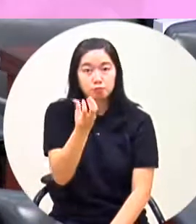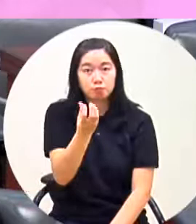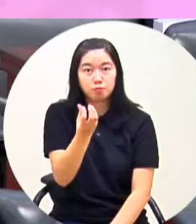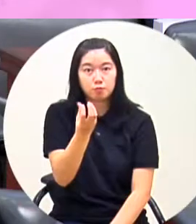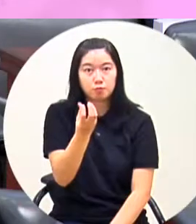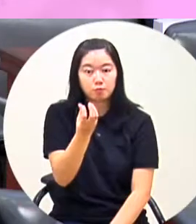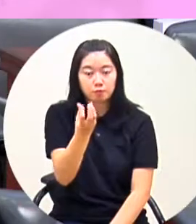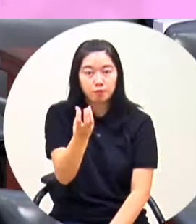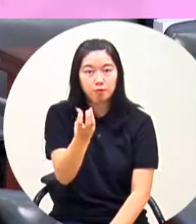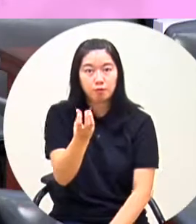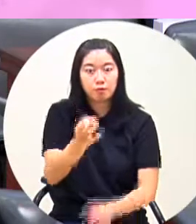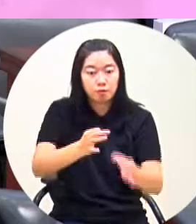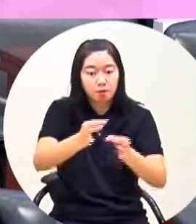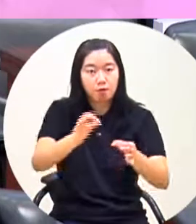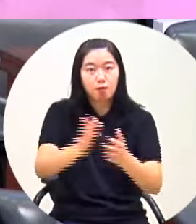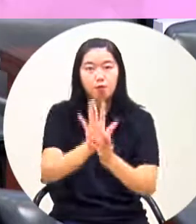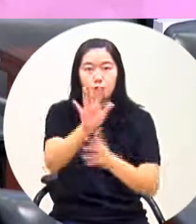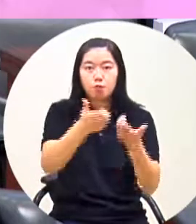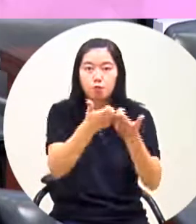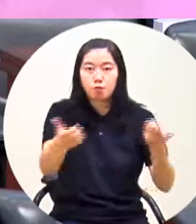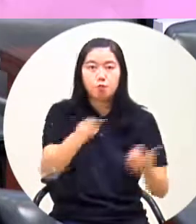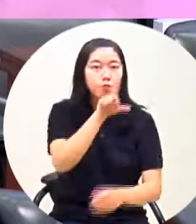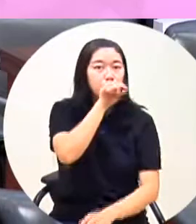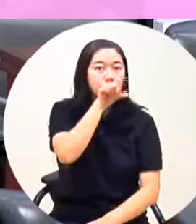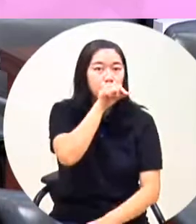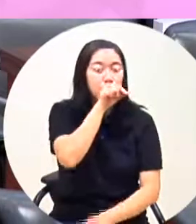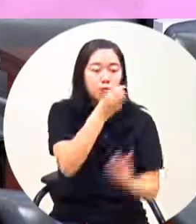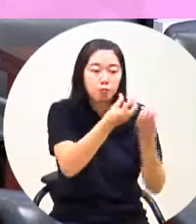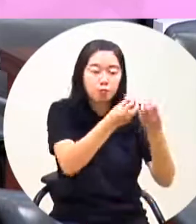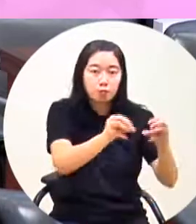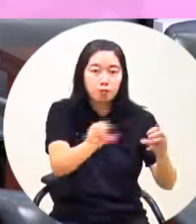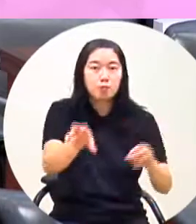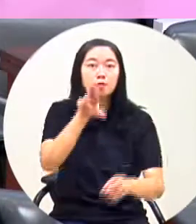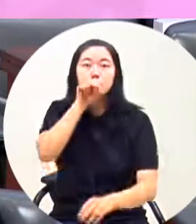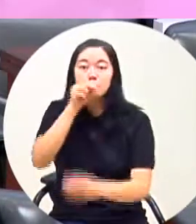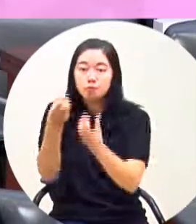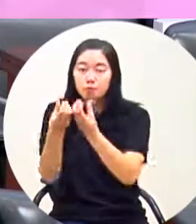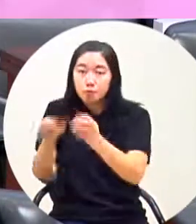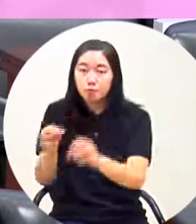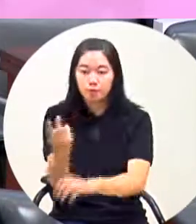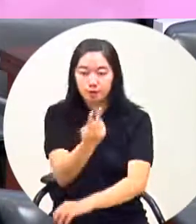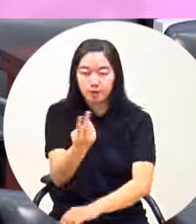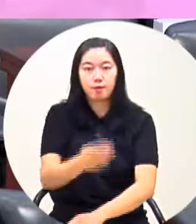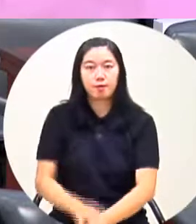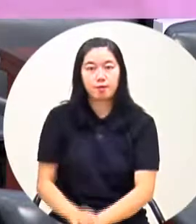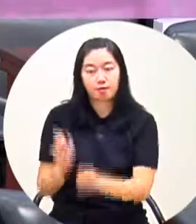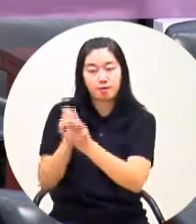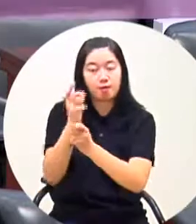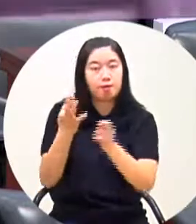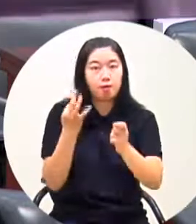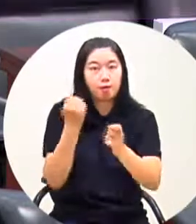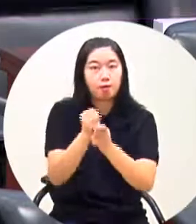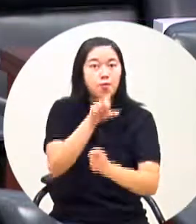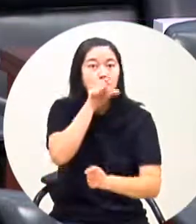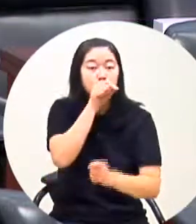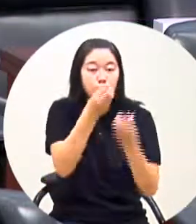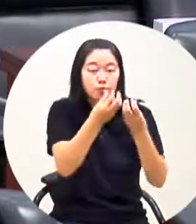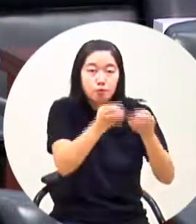可以分为鸡蛋及鸭蛋两个部分。那近年来鸡蛋的产量约为